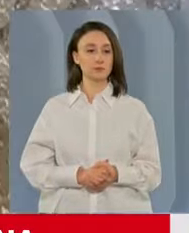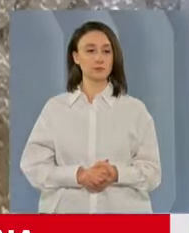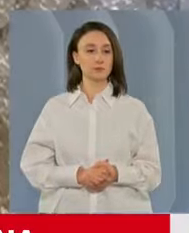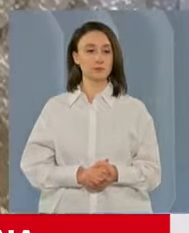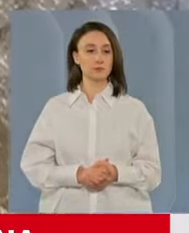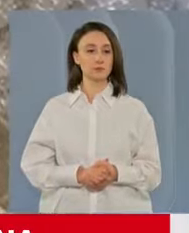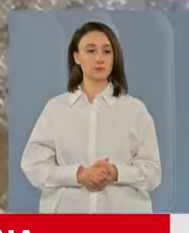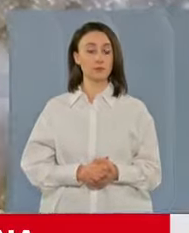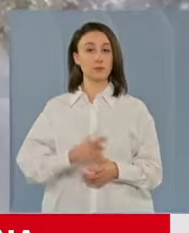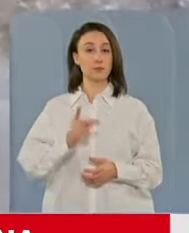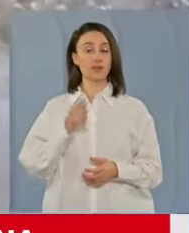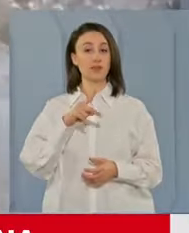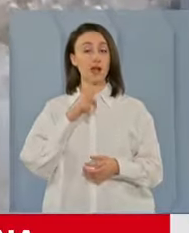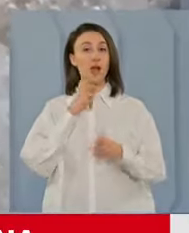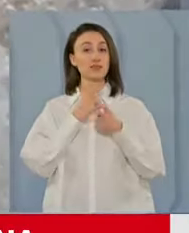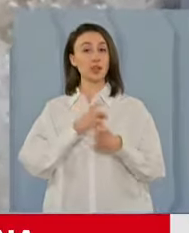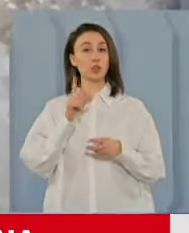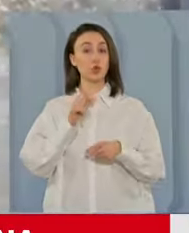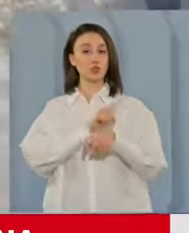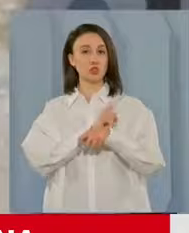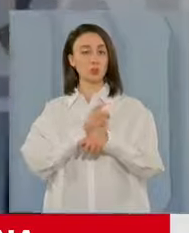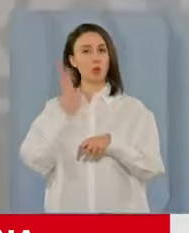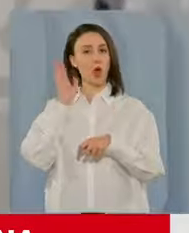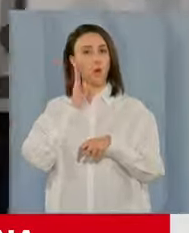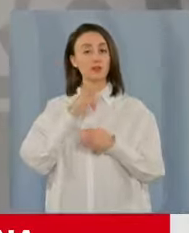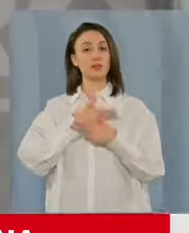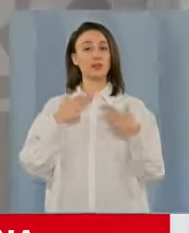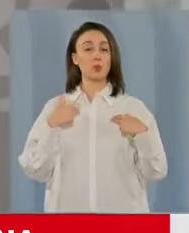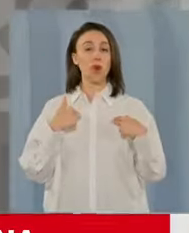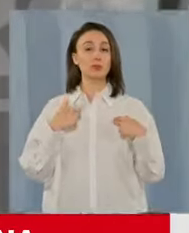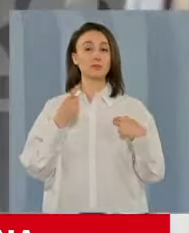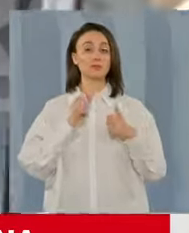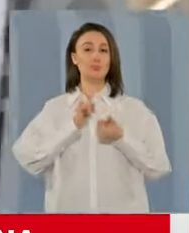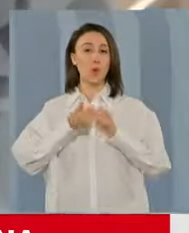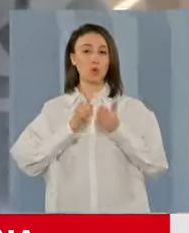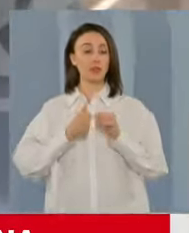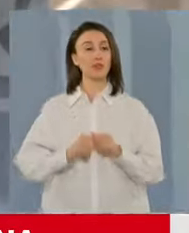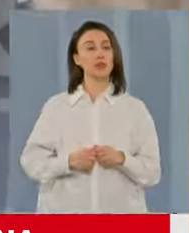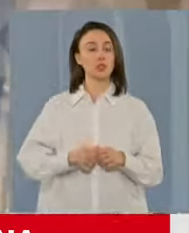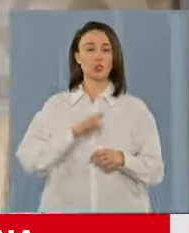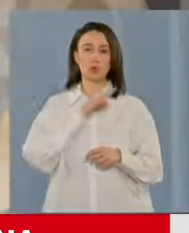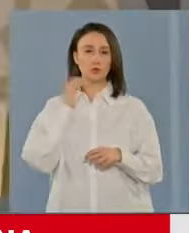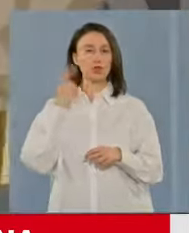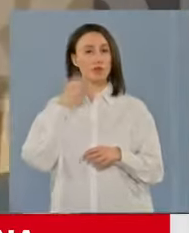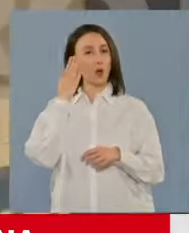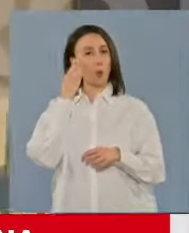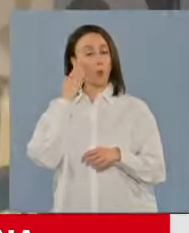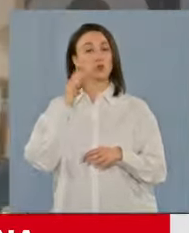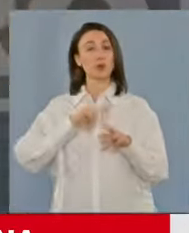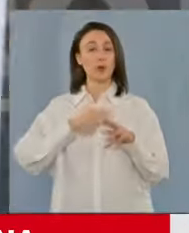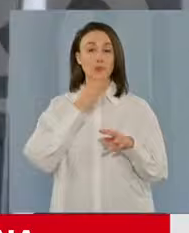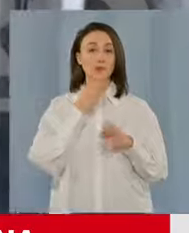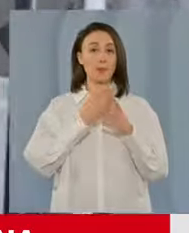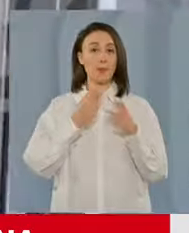suces mlu a stat doar de minute la audieri Tribunalul de arbitraj sportiv suficient cât să recunoască după cum